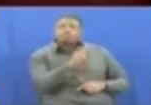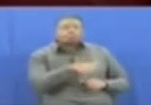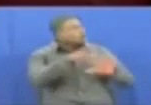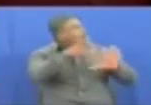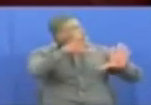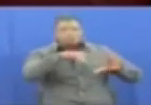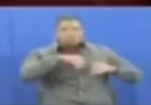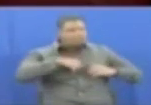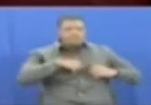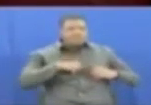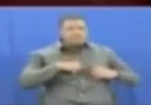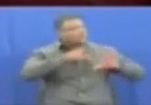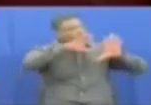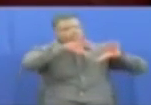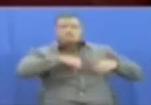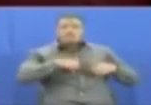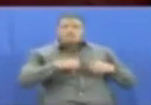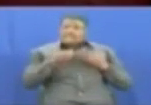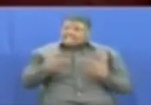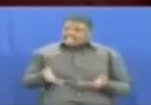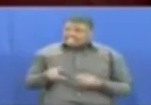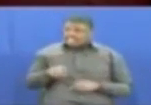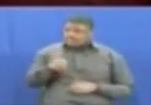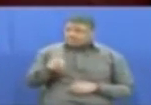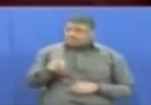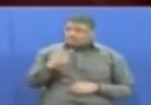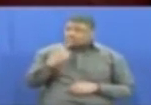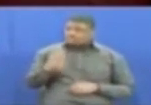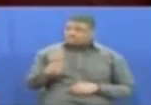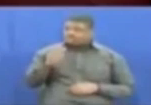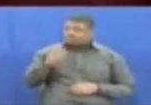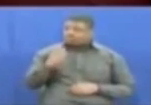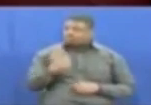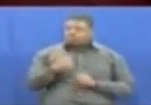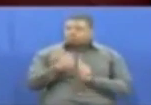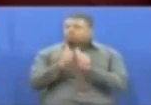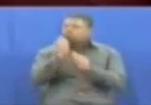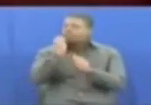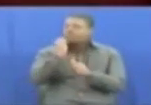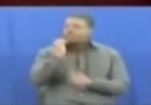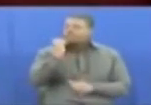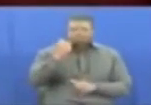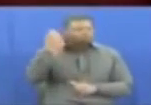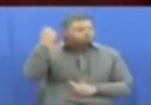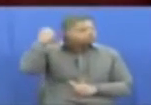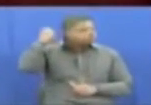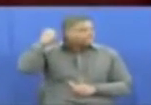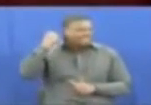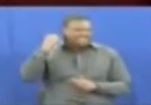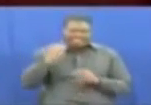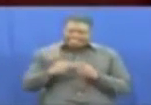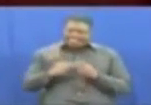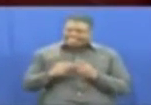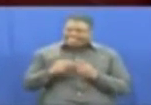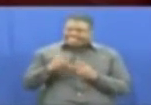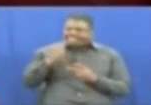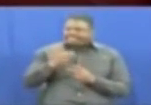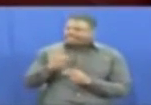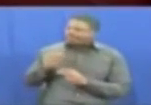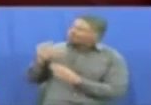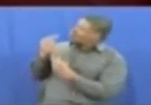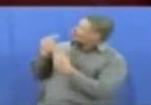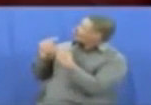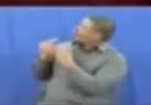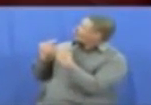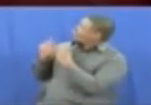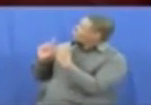kabisa. Kusogelewa, unasimama na mtu mwingine anakuja mgongoni, lazima utageuka tu. Nani anafanya nini?